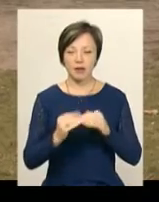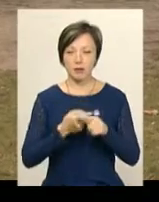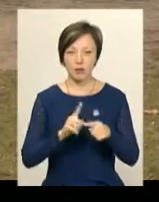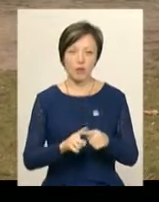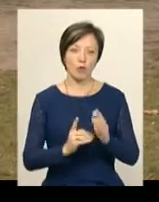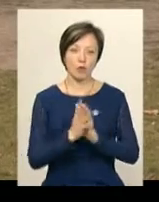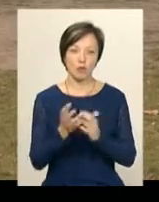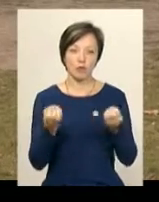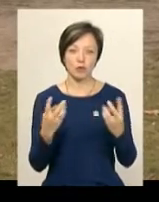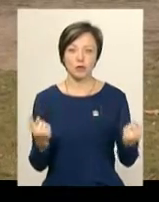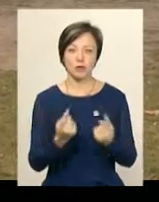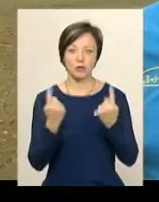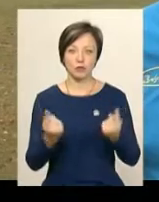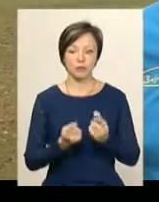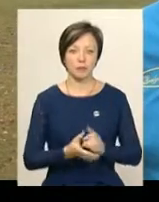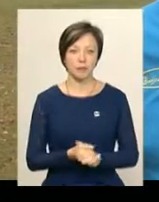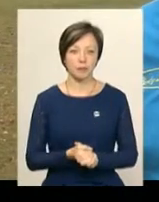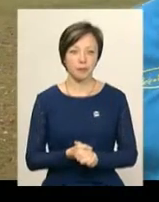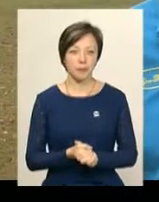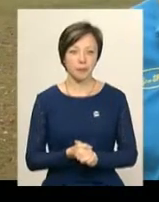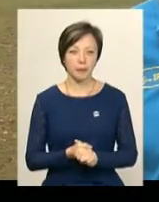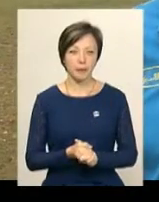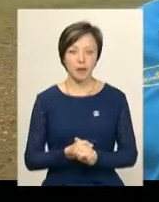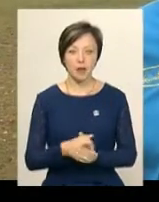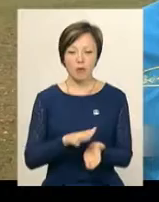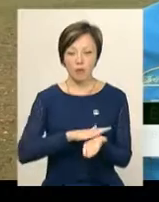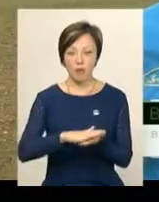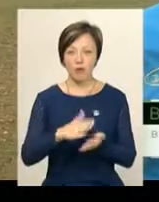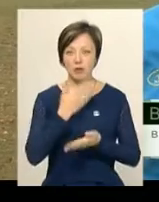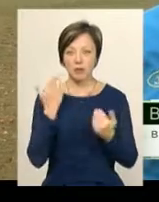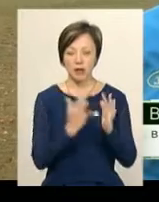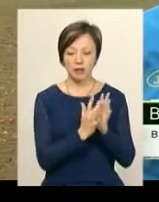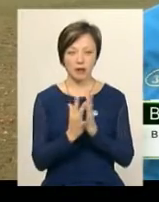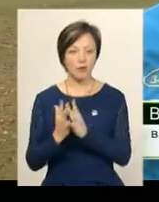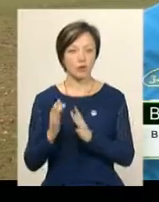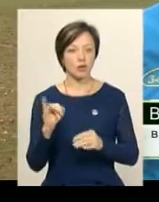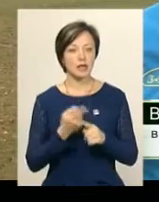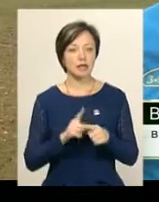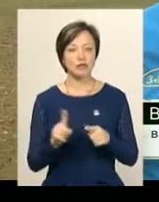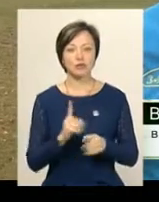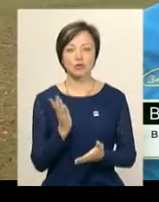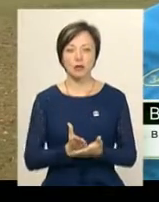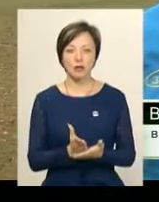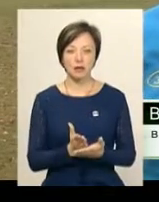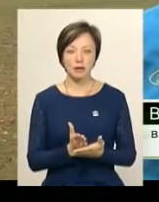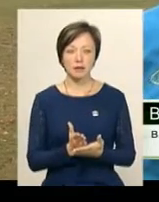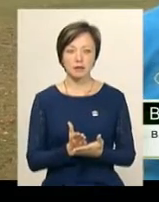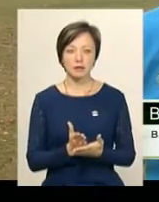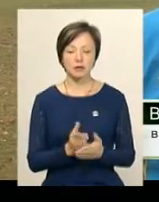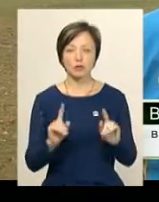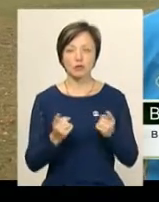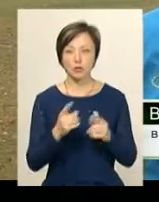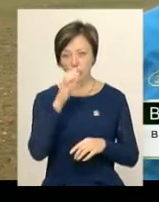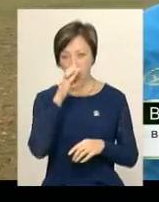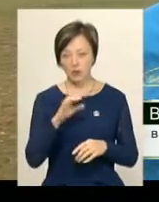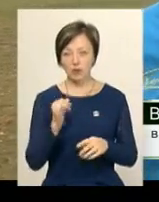тобто воно росте собі, як би йде своїм життям. Покрову немає трав'яного, і той боку трав'яний, який є, він надзвичайно поганий,